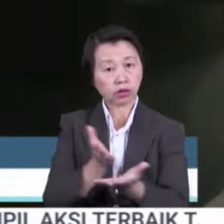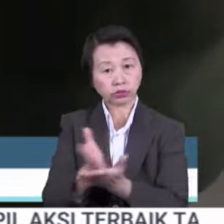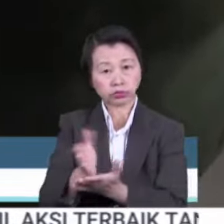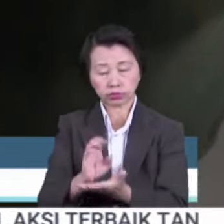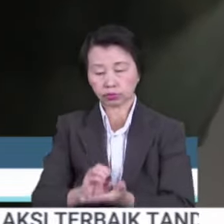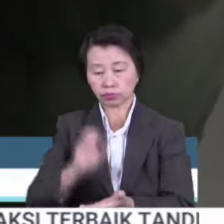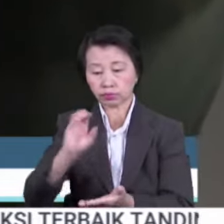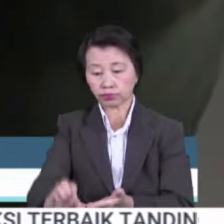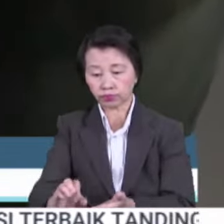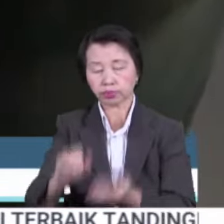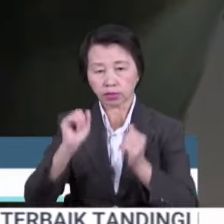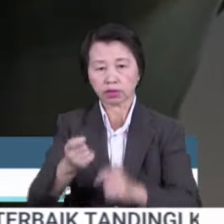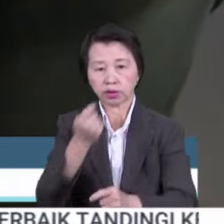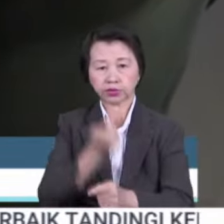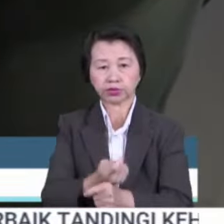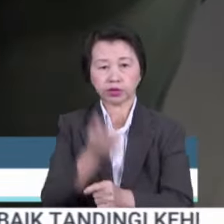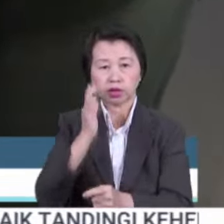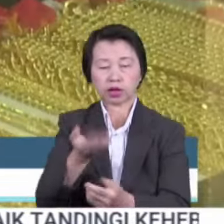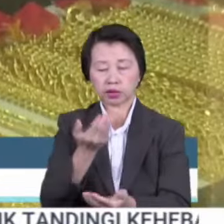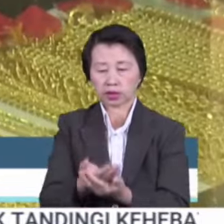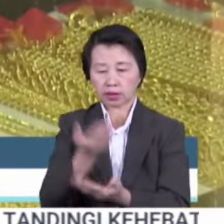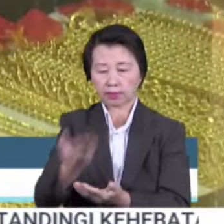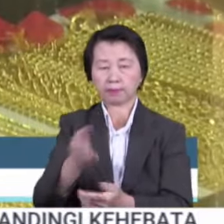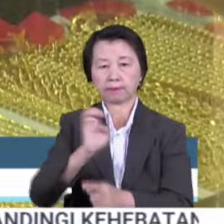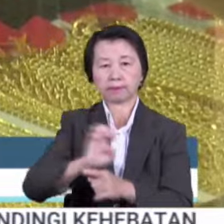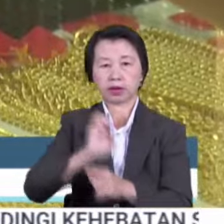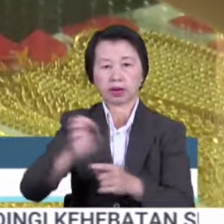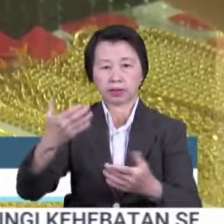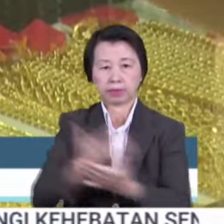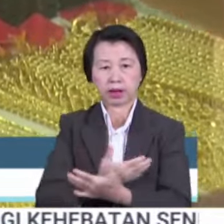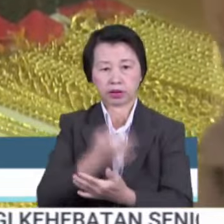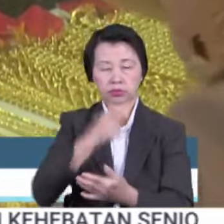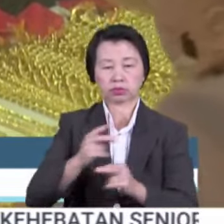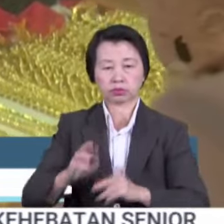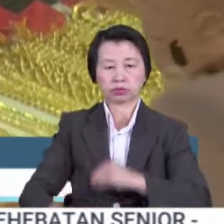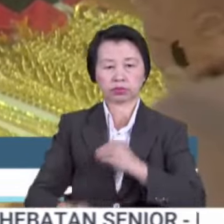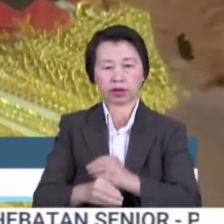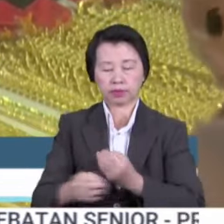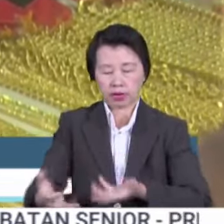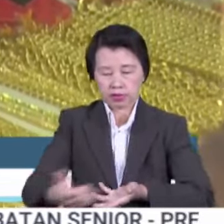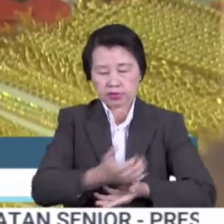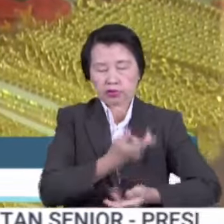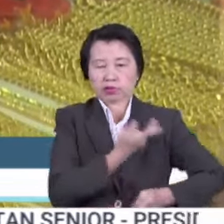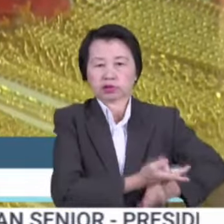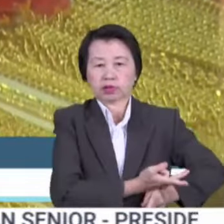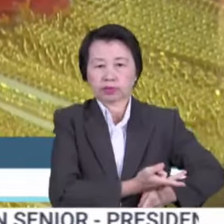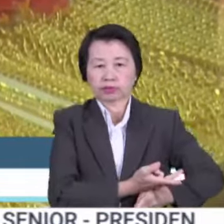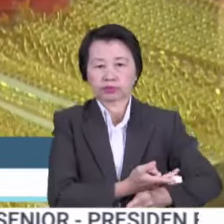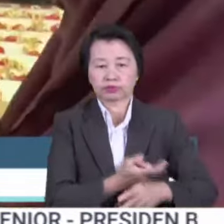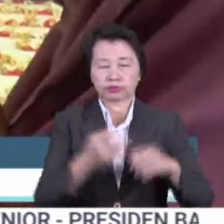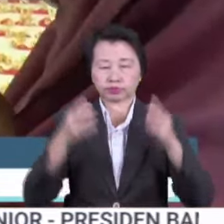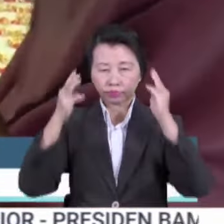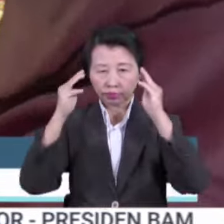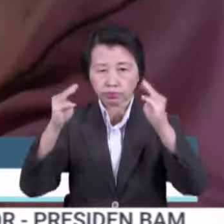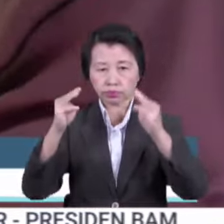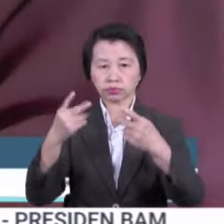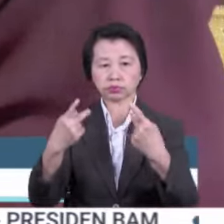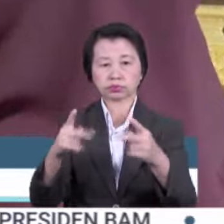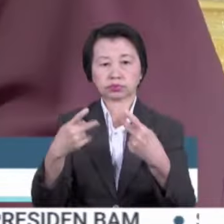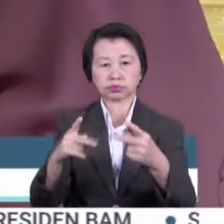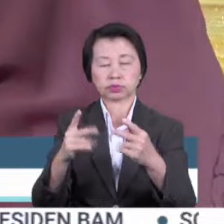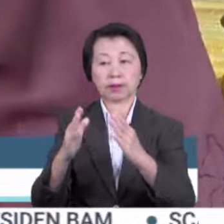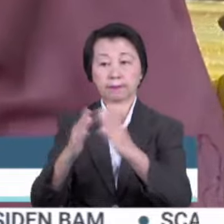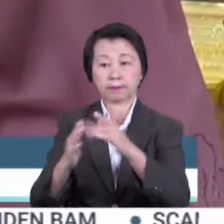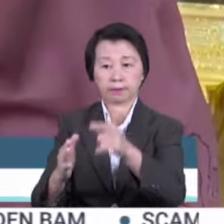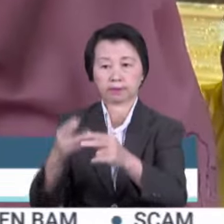melabur mereka tetap akan membeli emas baru untuk menambah koleksi pengurus kedai emas di kualilah